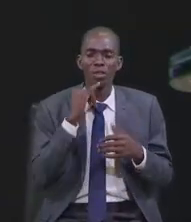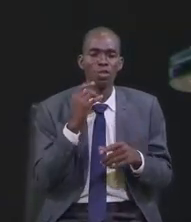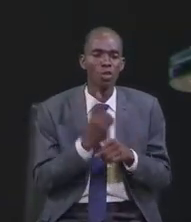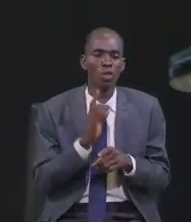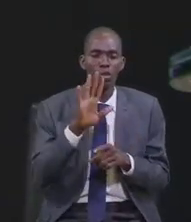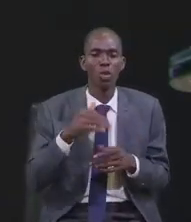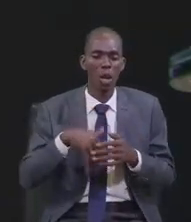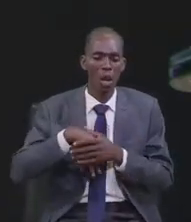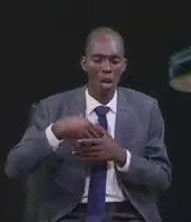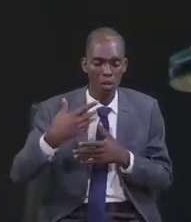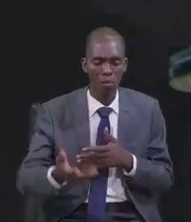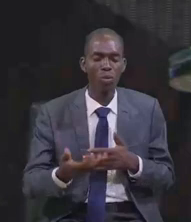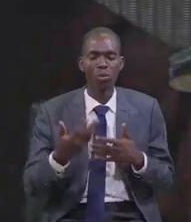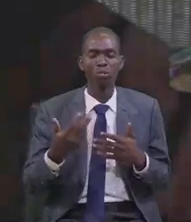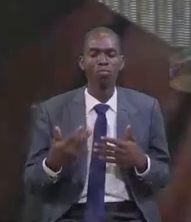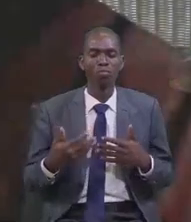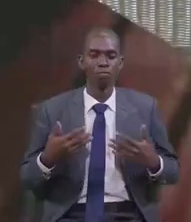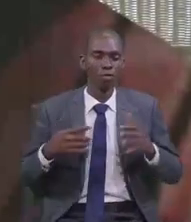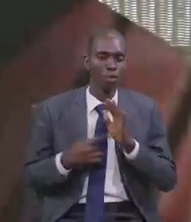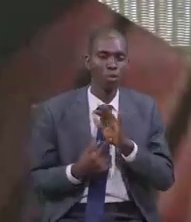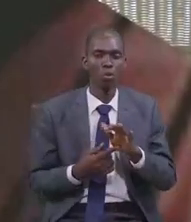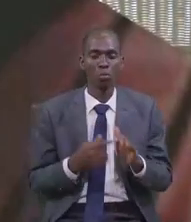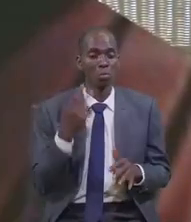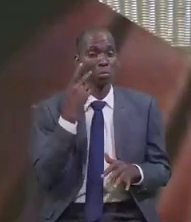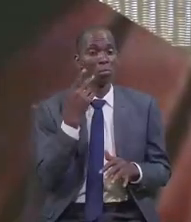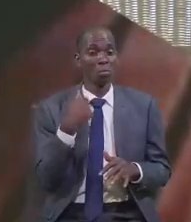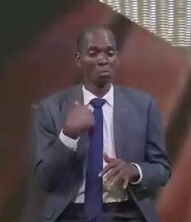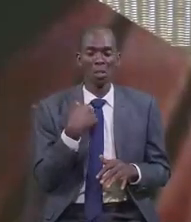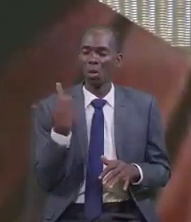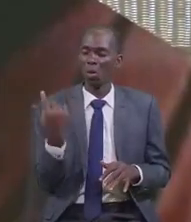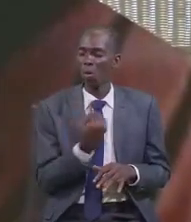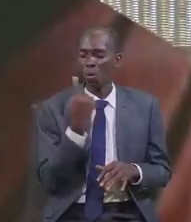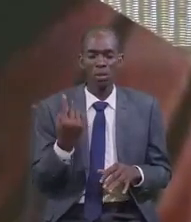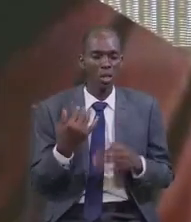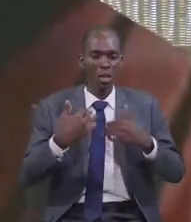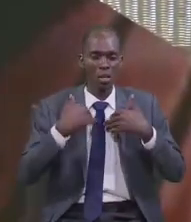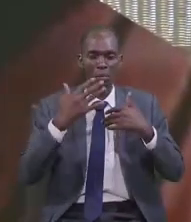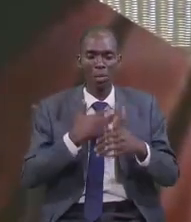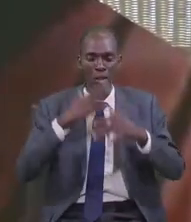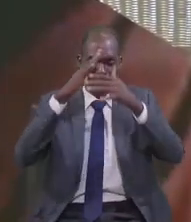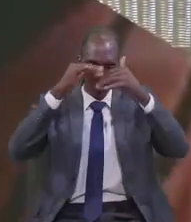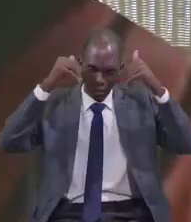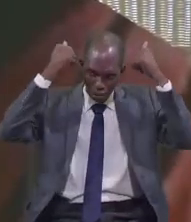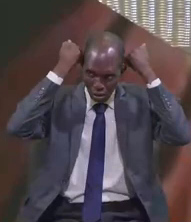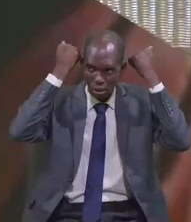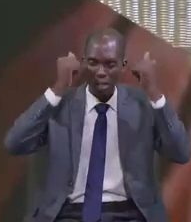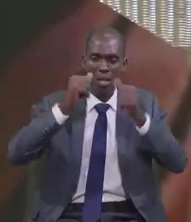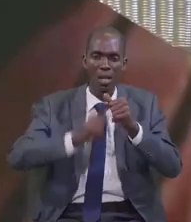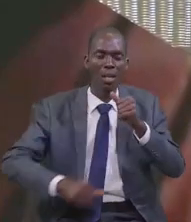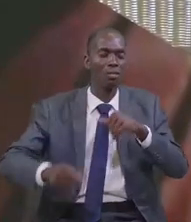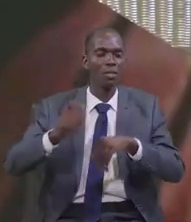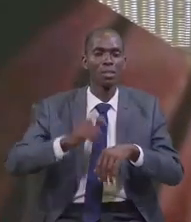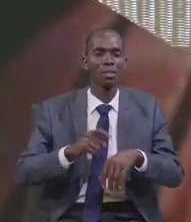habillement, que jamais, je ne sors pas sans mon voile. Je loue le Seigneur pour toi. Mais ce n'est pas la fin de